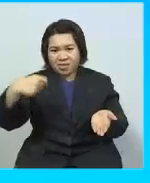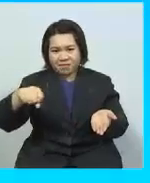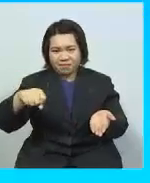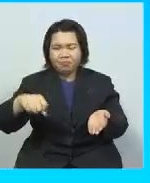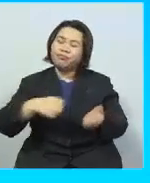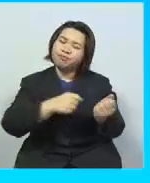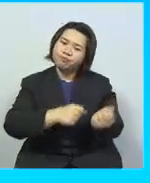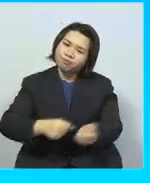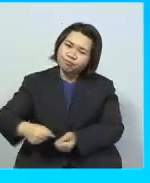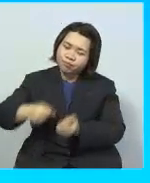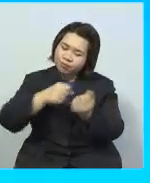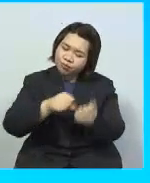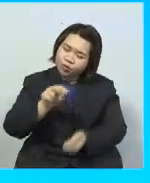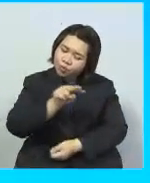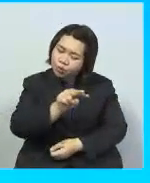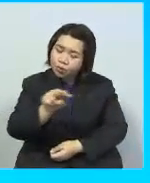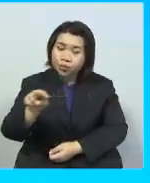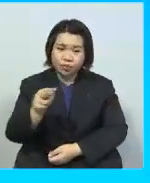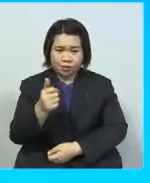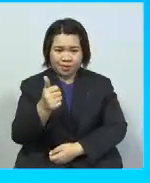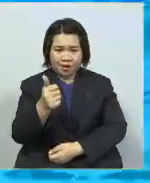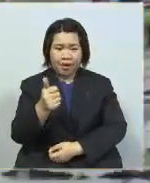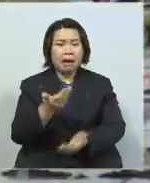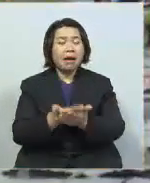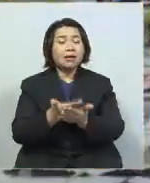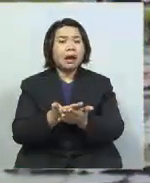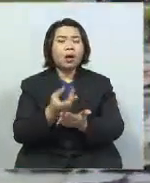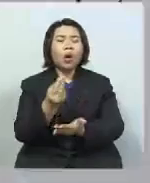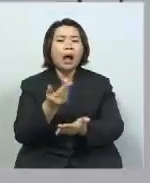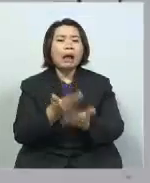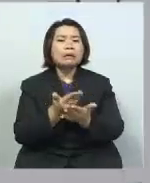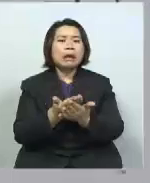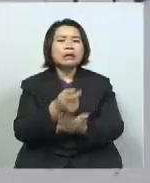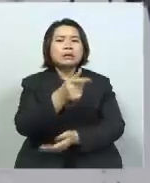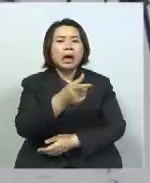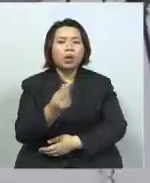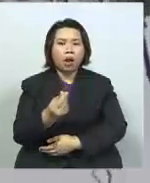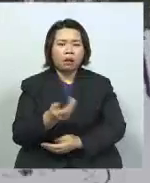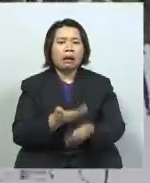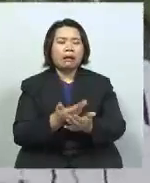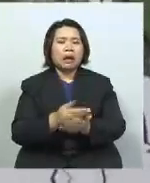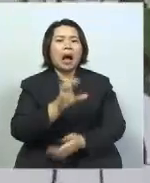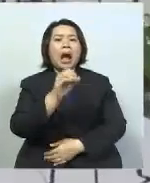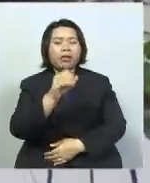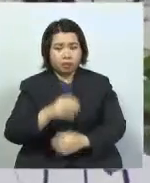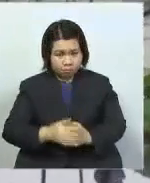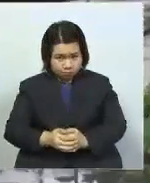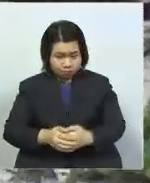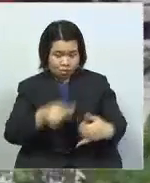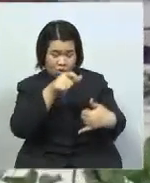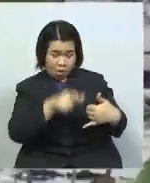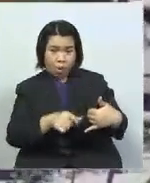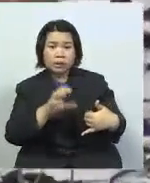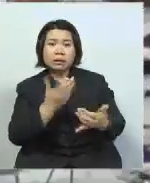ได้นั่งล่องเรือไปชมดอกบัวแดงอย่างใกล้ชิดแล้วค่าบริการคุณปวีณาคะถูกมาก เท่าไหร่คะ 50บาท 50บา